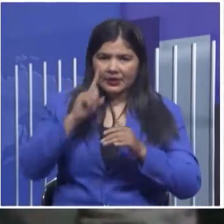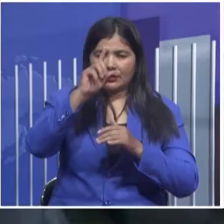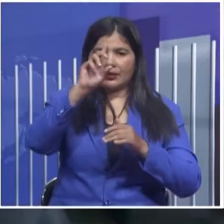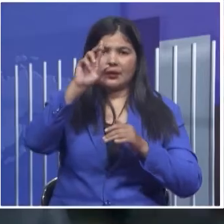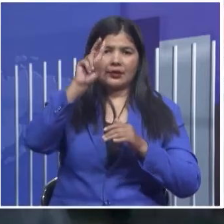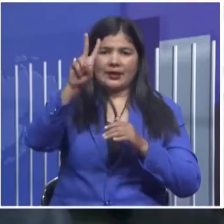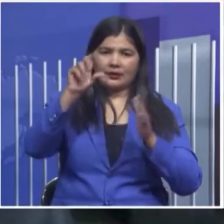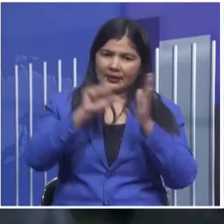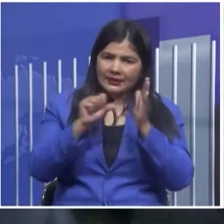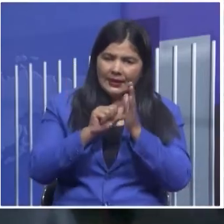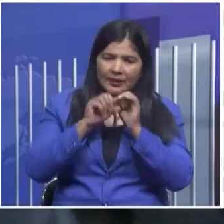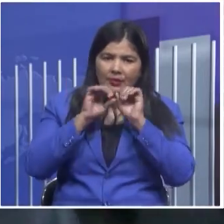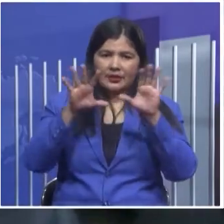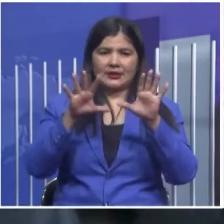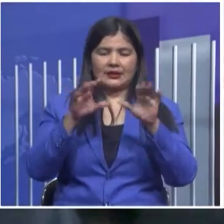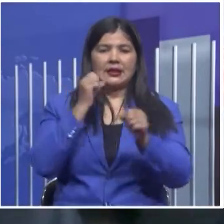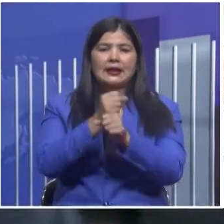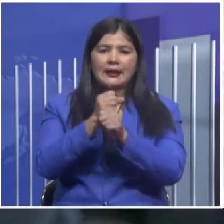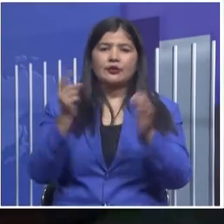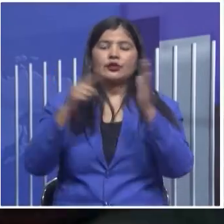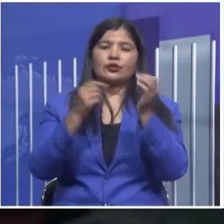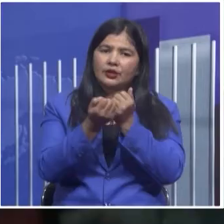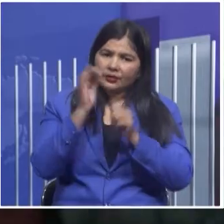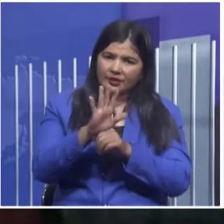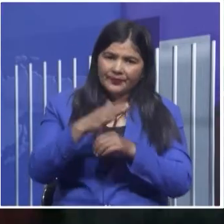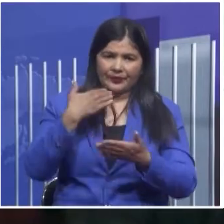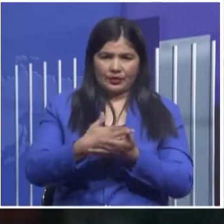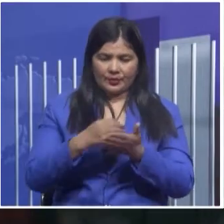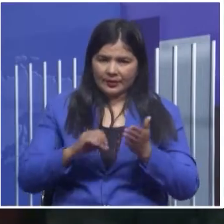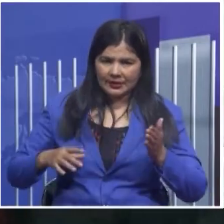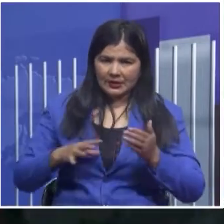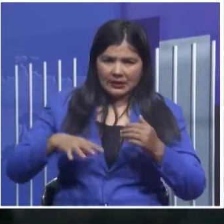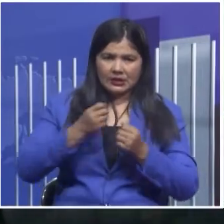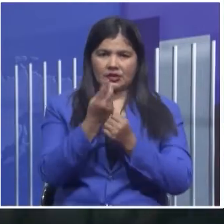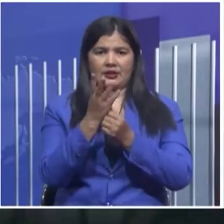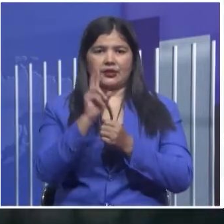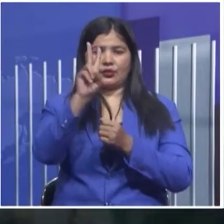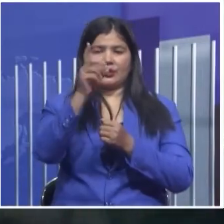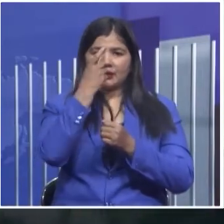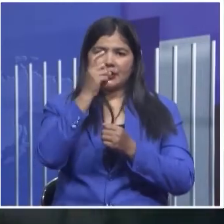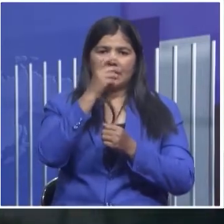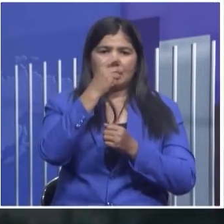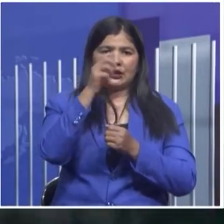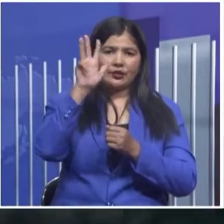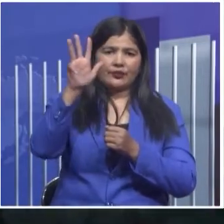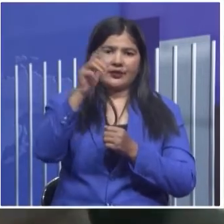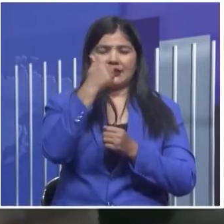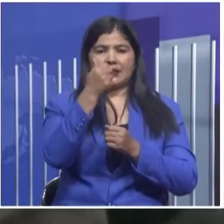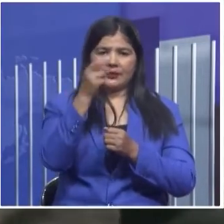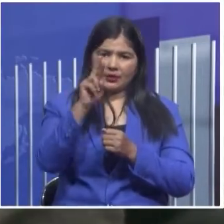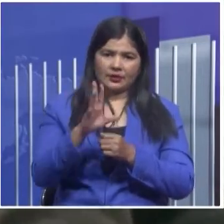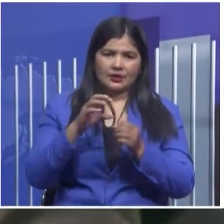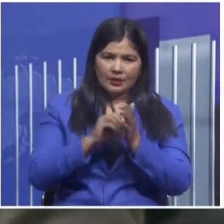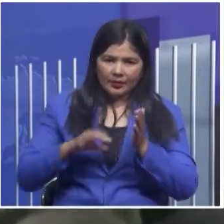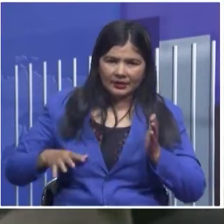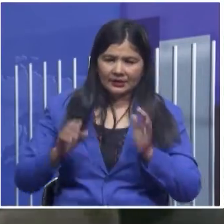भेटघाट लगायतका प्रचार अभियान सुरु गरेको छ। लुम्बिनी प्रदेशमा कुल मतदाता संख्या 296 रहेको छ, जसमध्ये प्रदेश